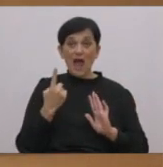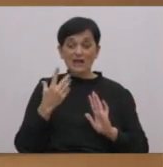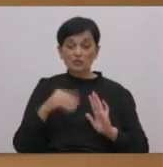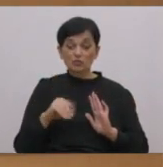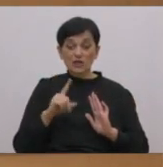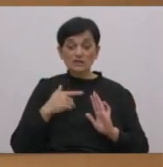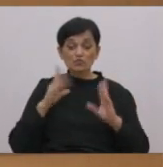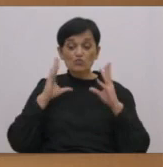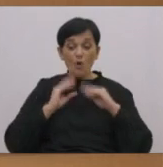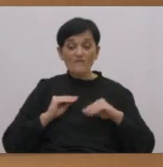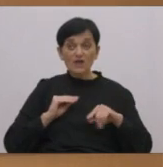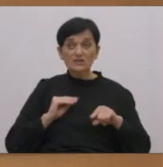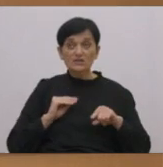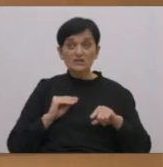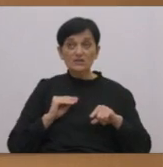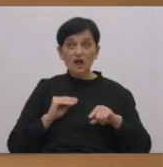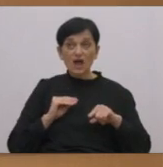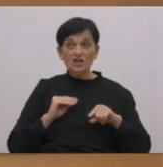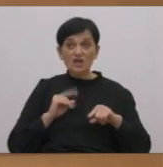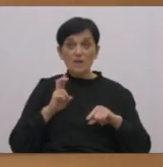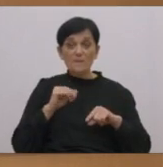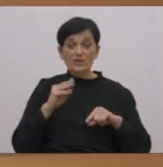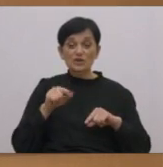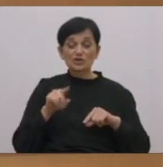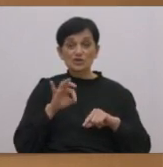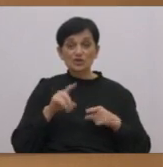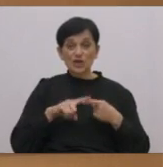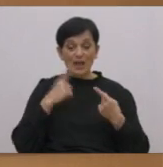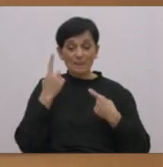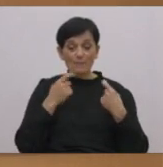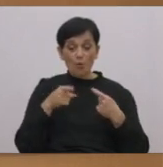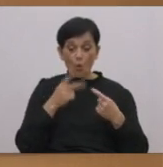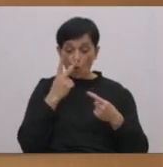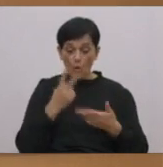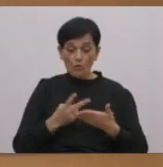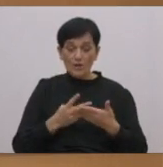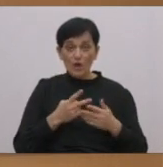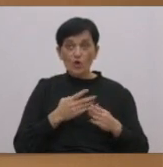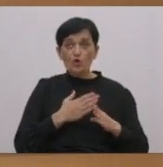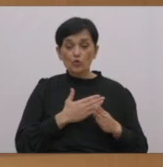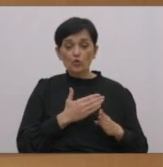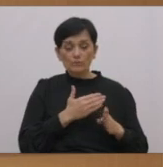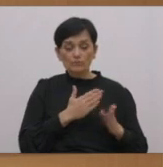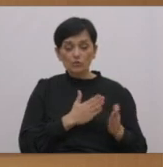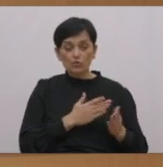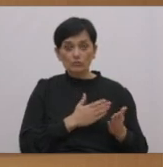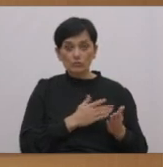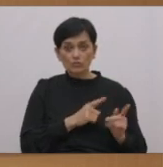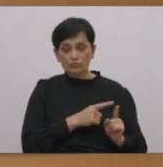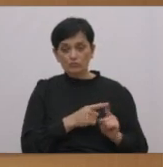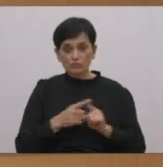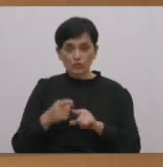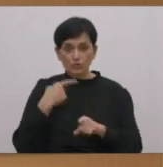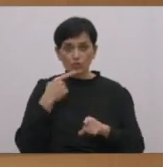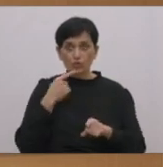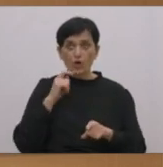მოვასწარი მე ამ ბირჟის შესახებ ინფორმაციის მოგროვება, ქრონოლოგიურად გეტყვით, აი აგერ.